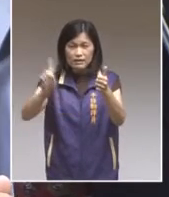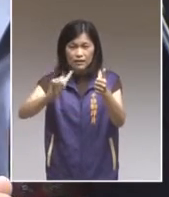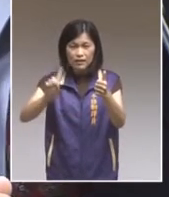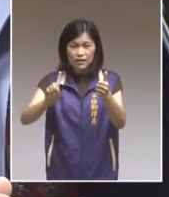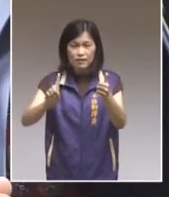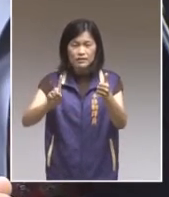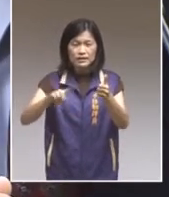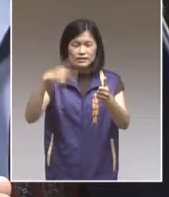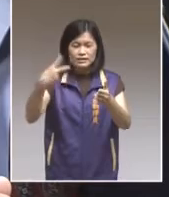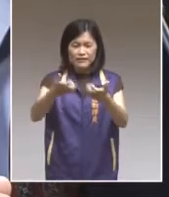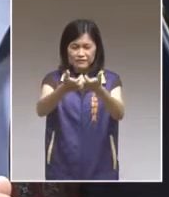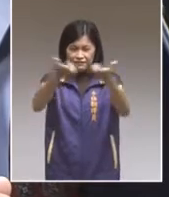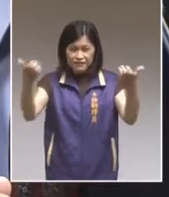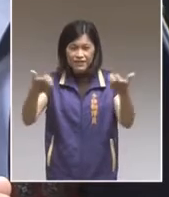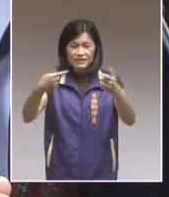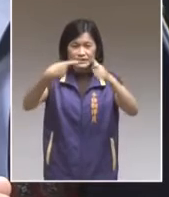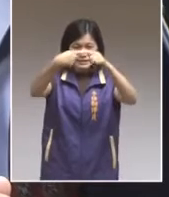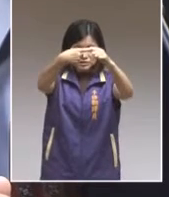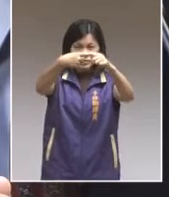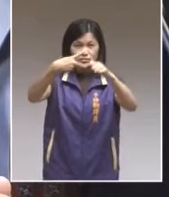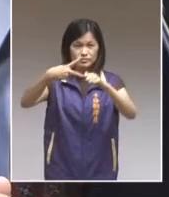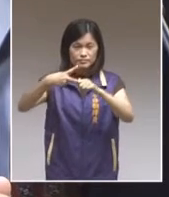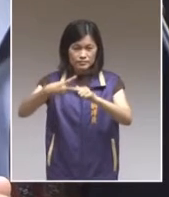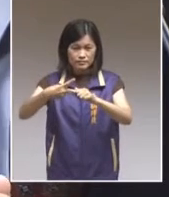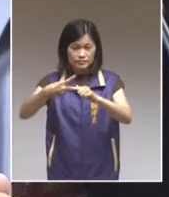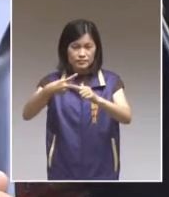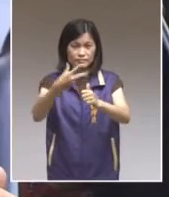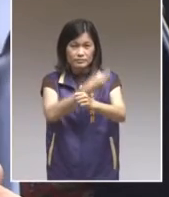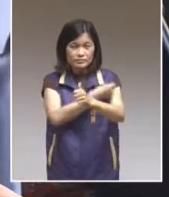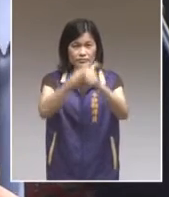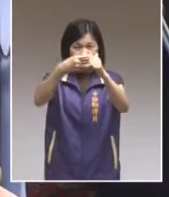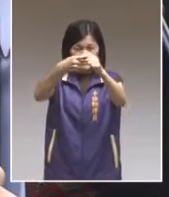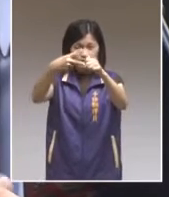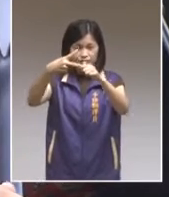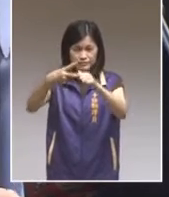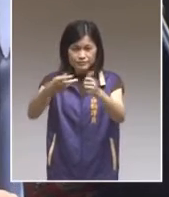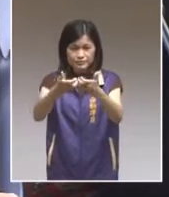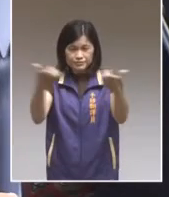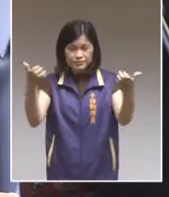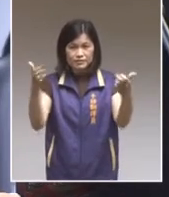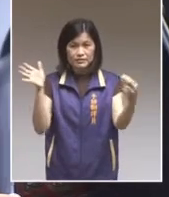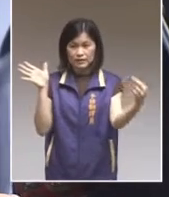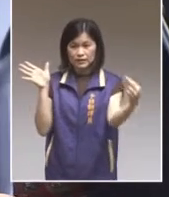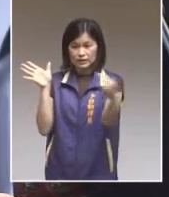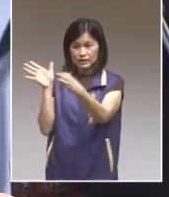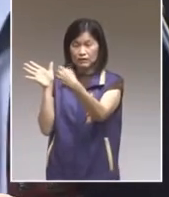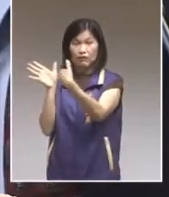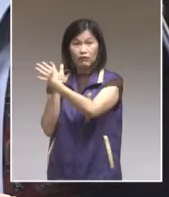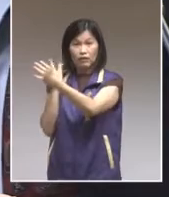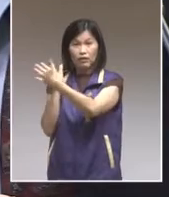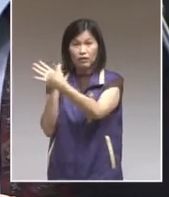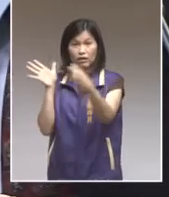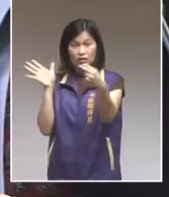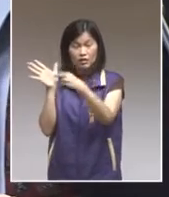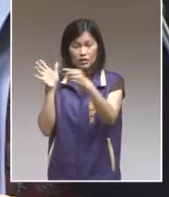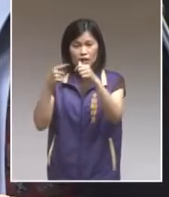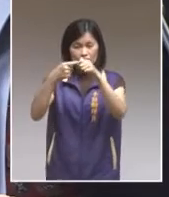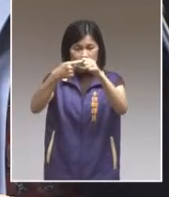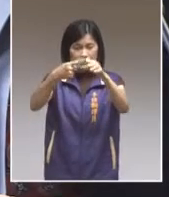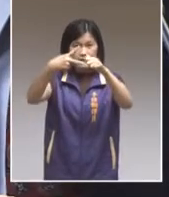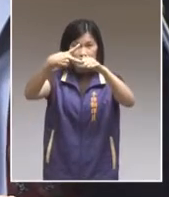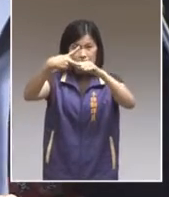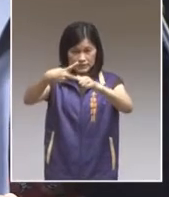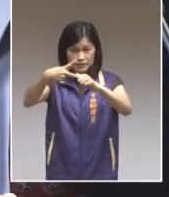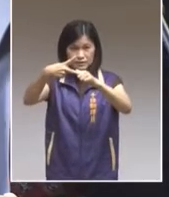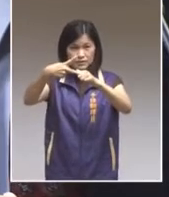又跟它分作第一剂跟第二剂，所以我们在这个图卡就可以看到我们第一剂或第二